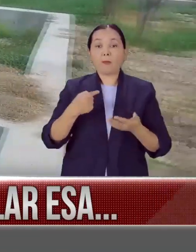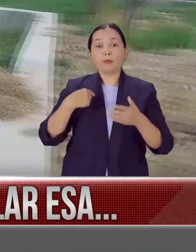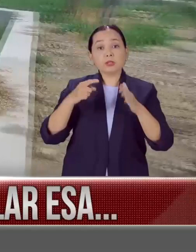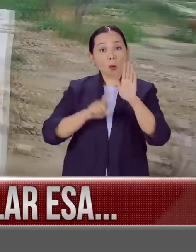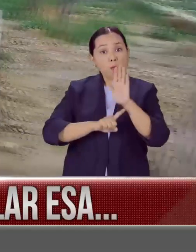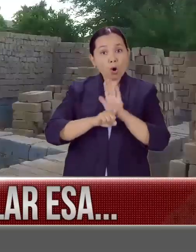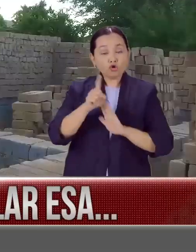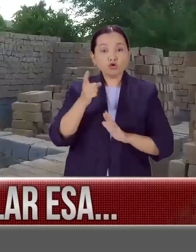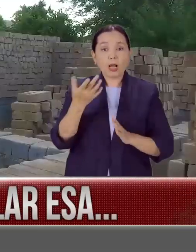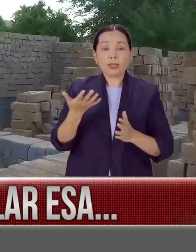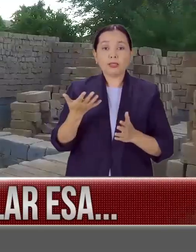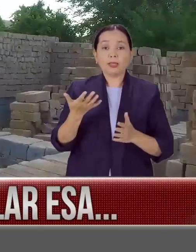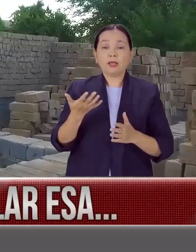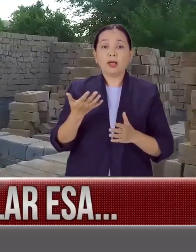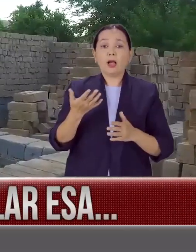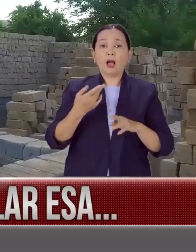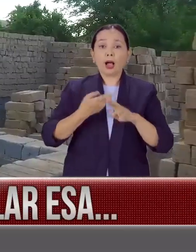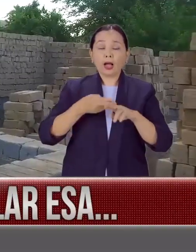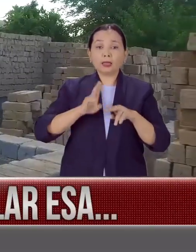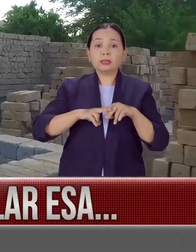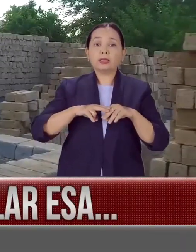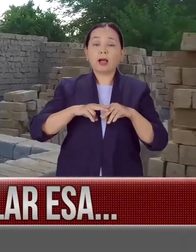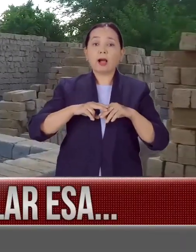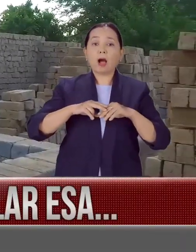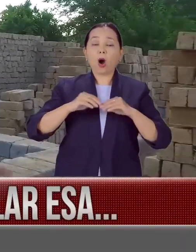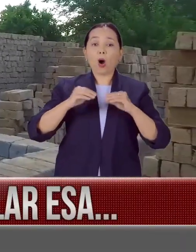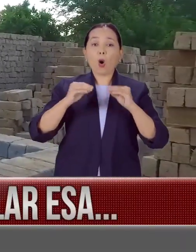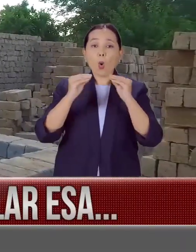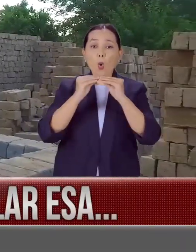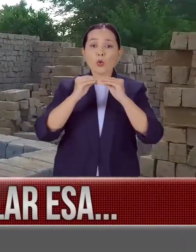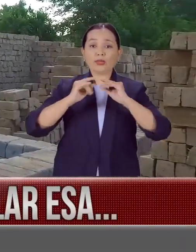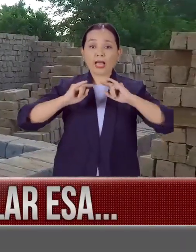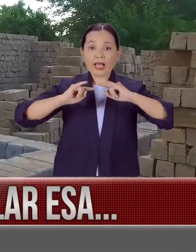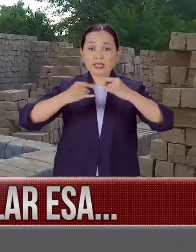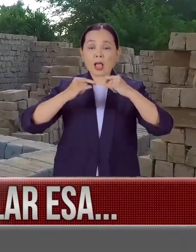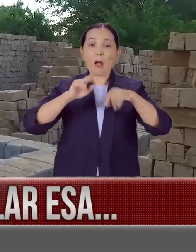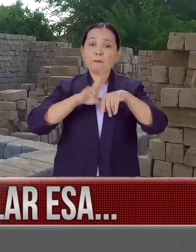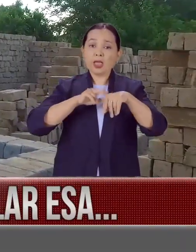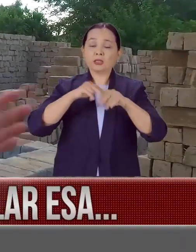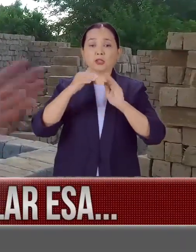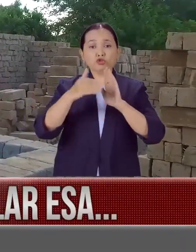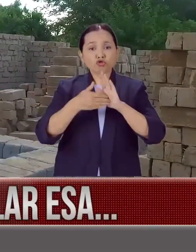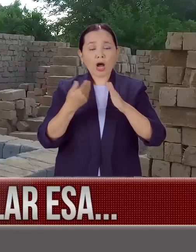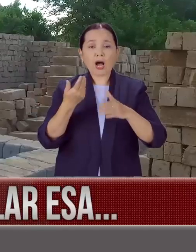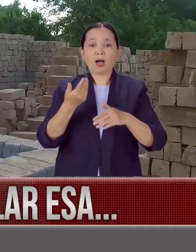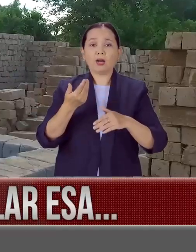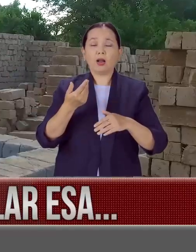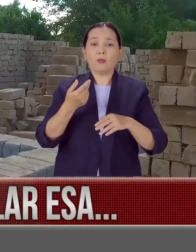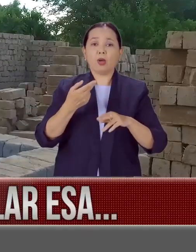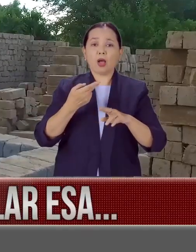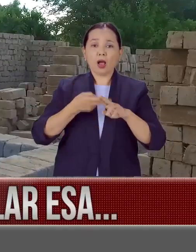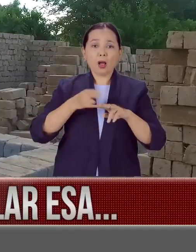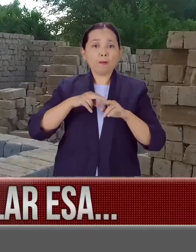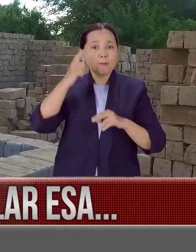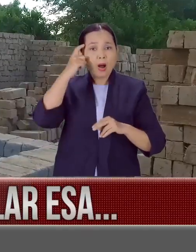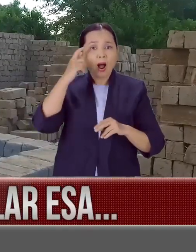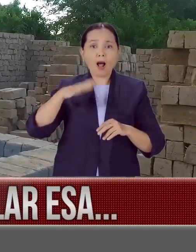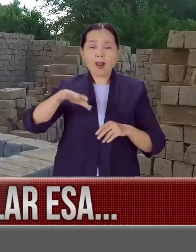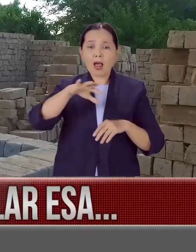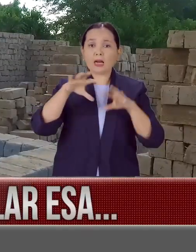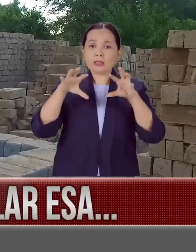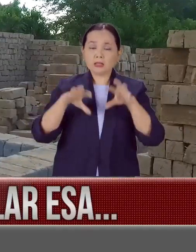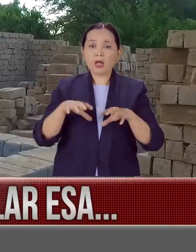boshladik. Qaysi 10 ta qator terilgandan keyin milsalarni chaqirib, uchastkovoy mahalladan anolarni chaqirib kelib,